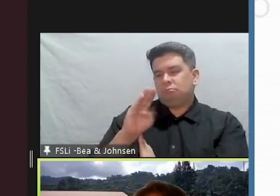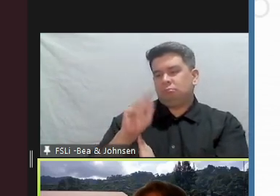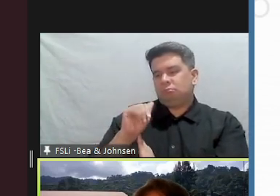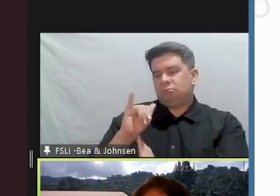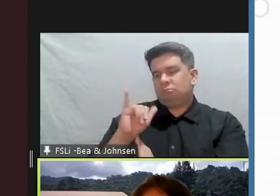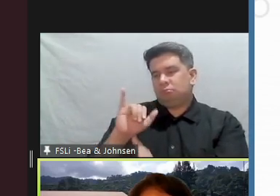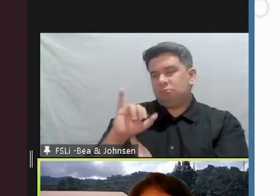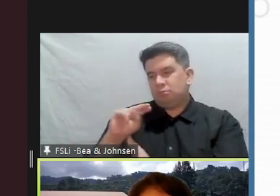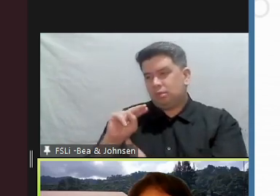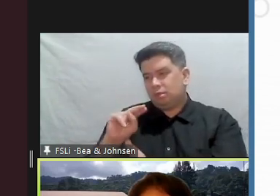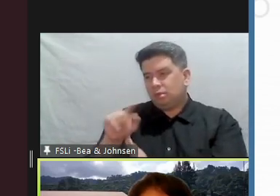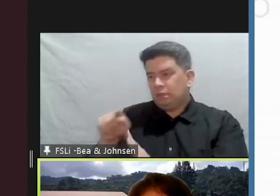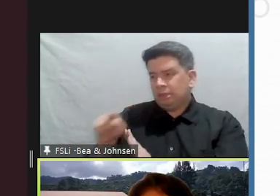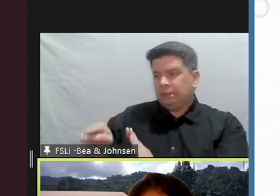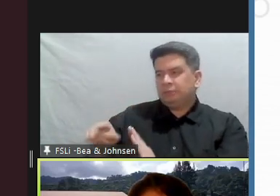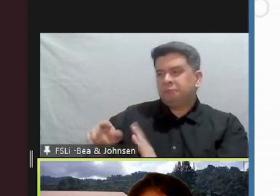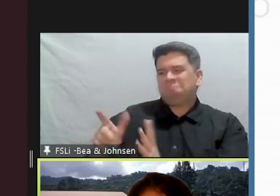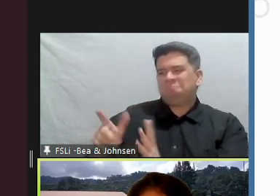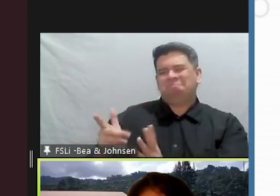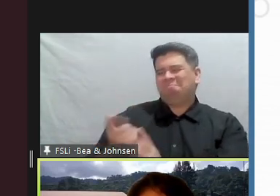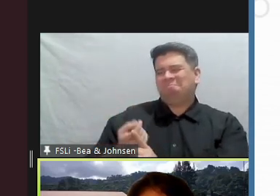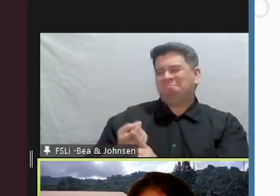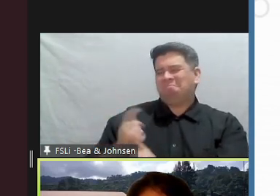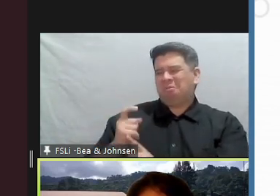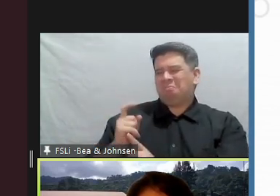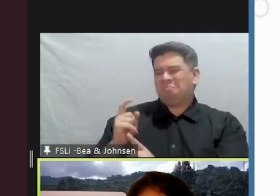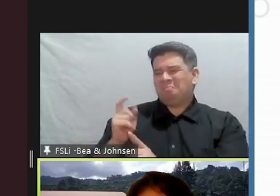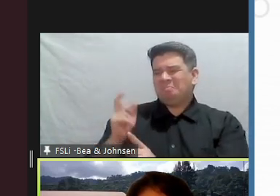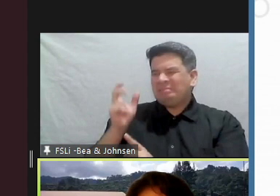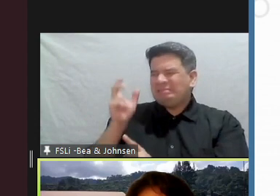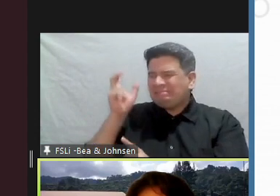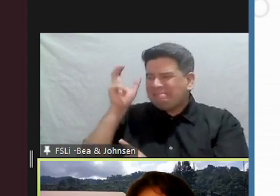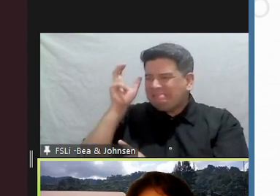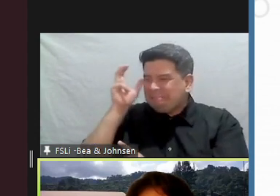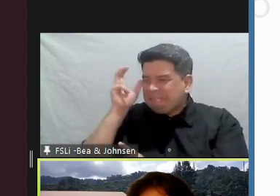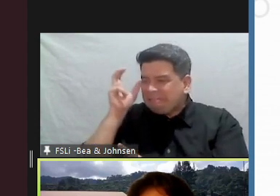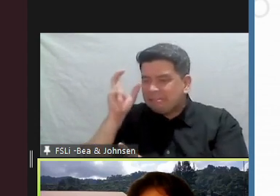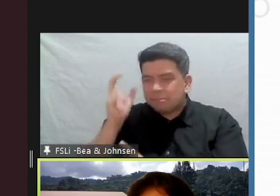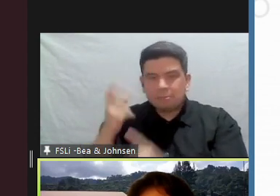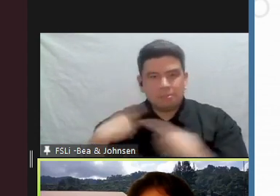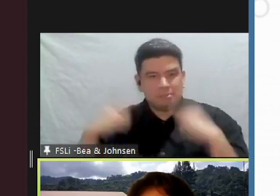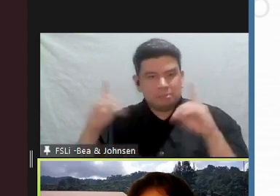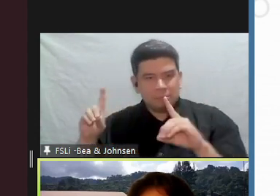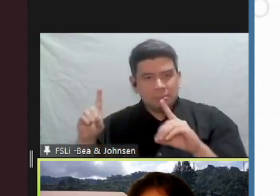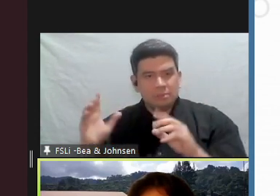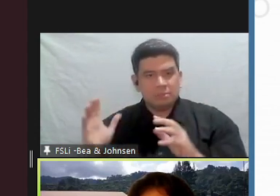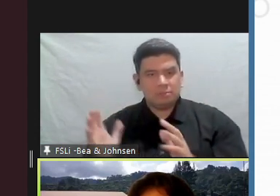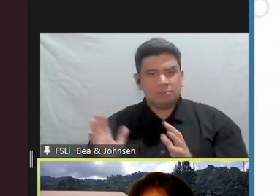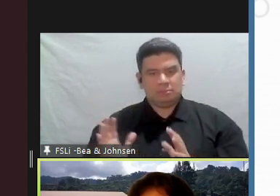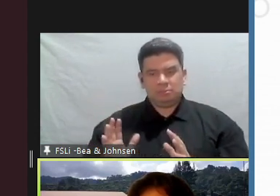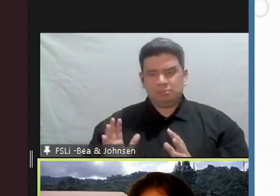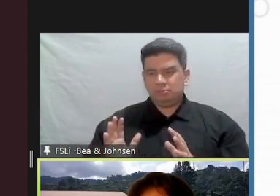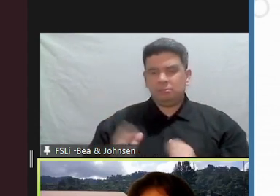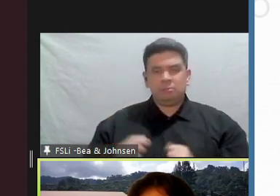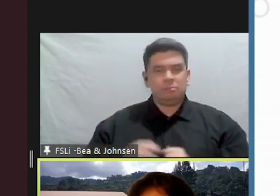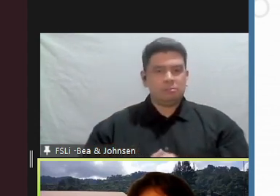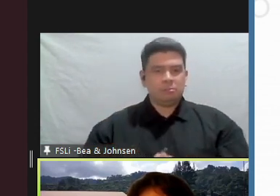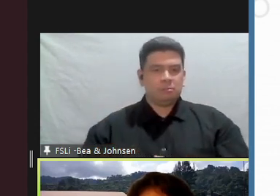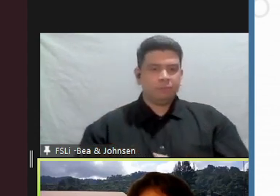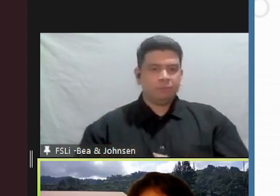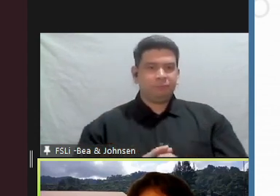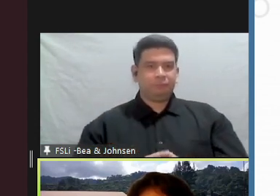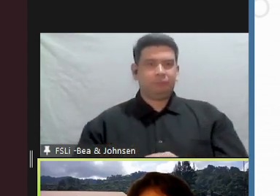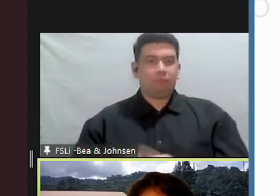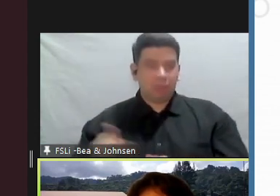writing system. Ano? So, salamat na lang at marami pa rin naiwan na kaalaman, ano? Na binantayan ng ating